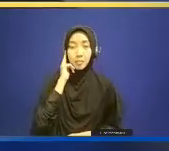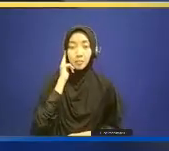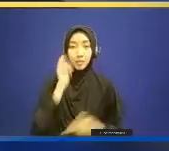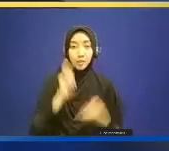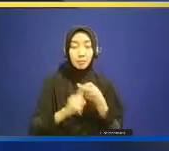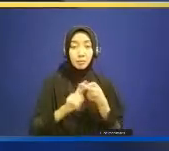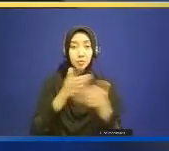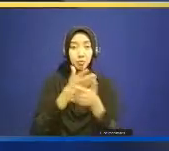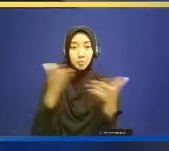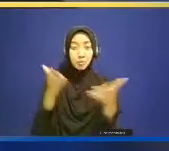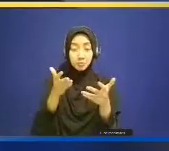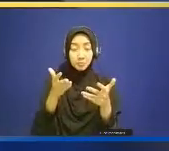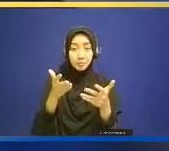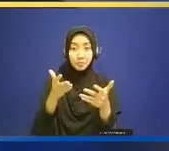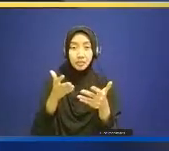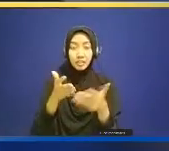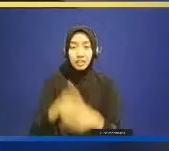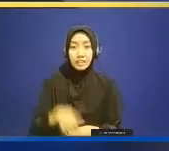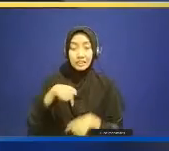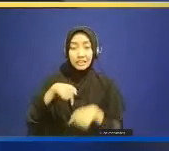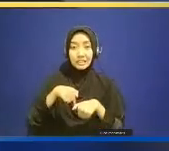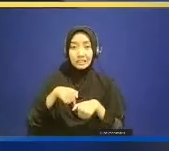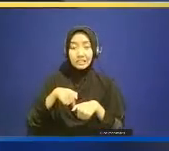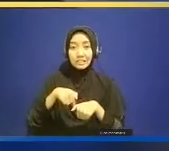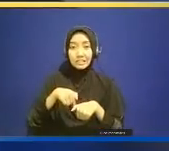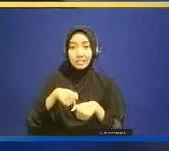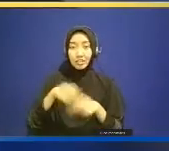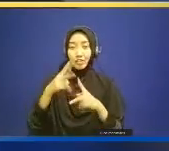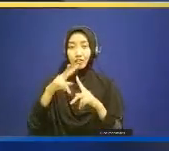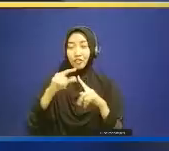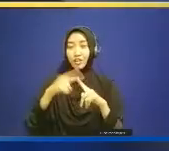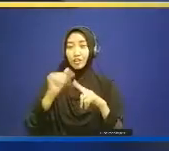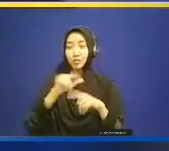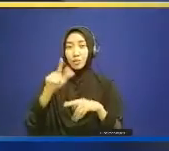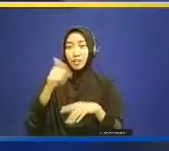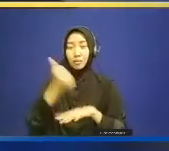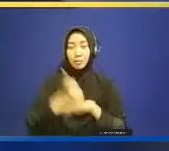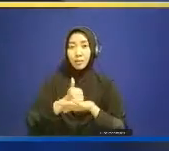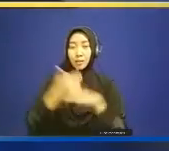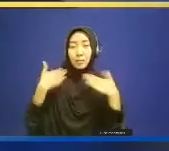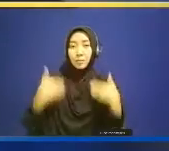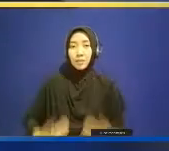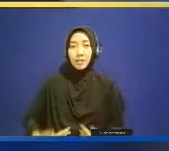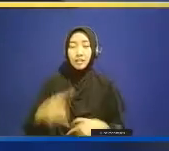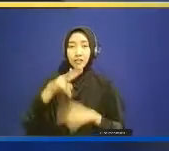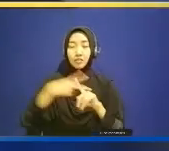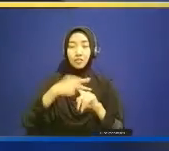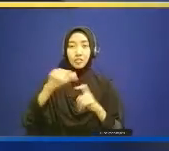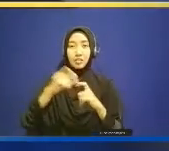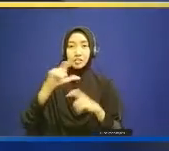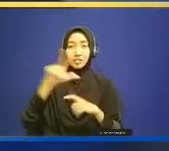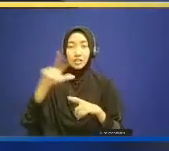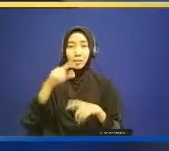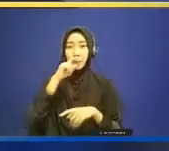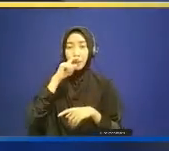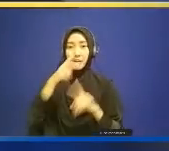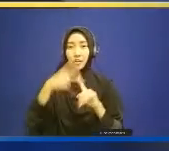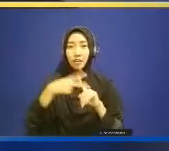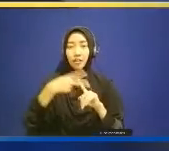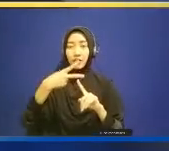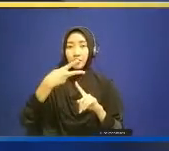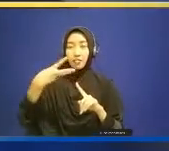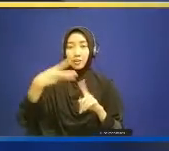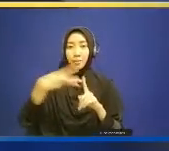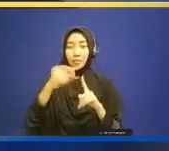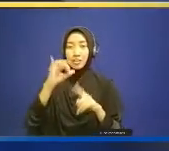sekalian di tengah-tengah kita telah hadir secara virtual Kepala Badan kebijakan fiskal bapak febrio kacaribu untuk menyampaikan